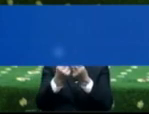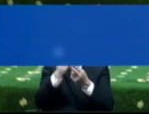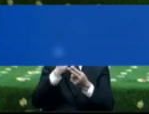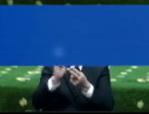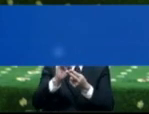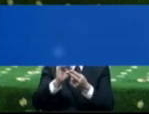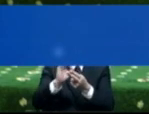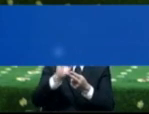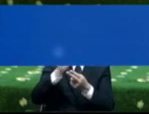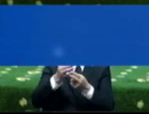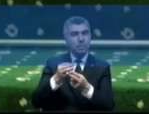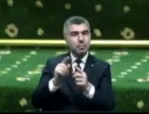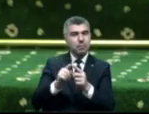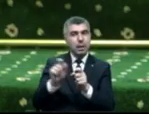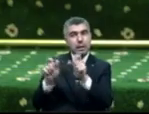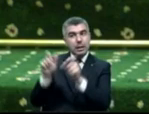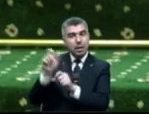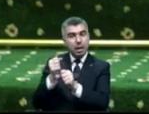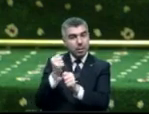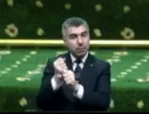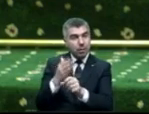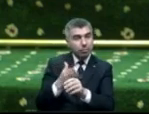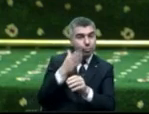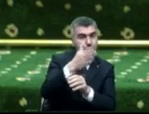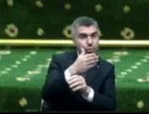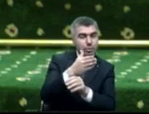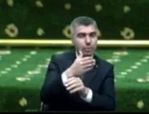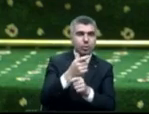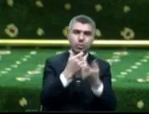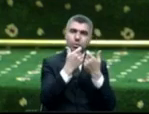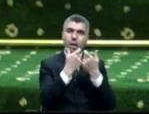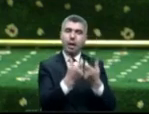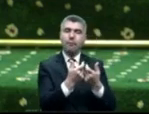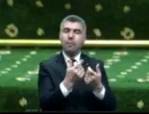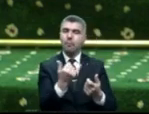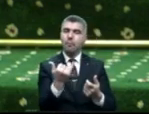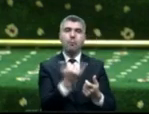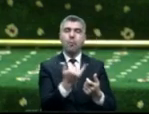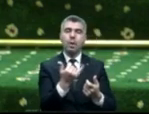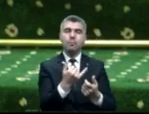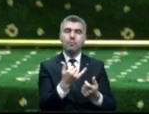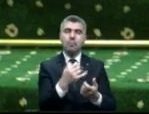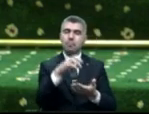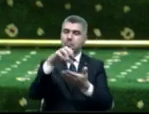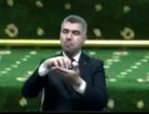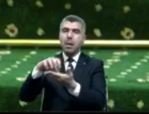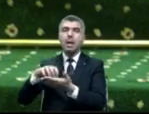نجروا أو نديو العمال ديالنا للخارج، ننتابه أيضا المناطق